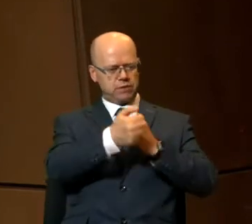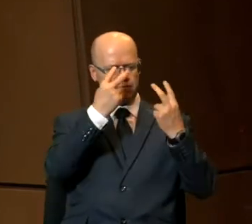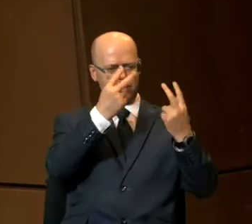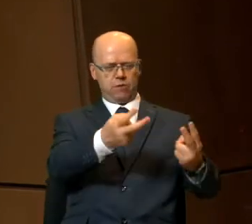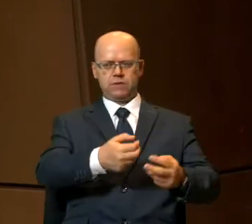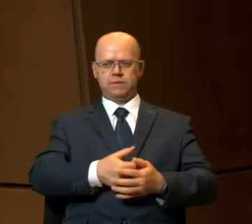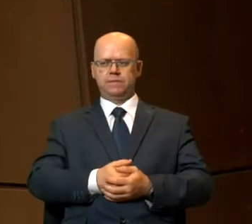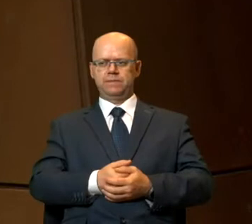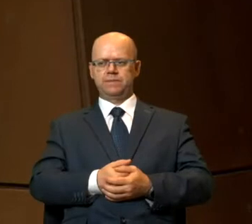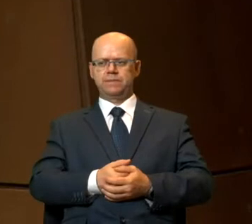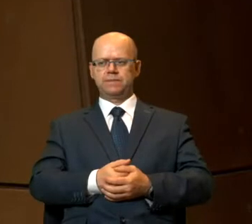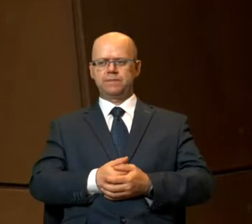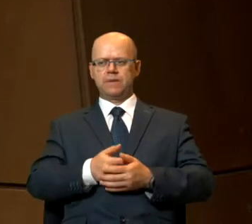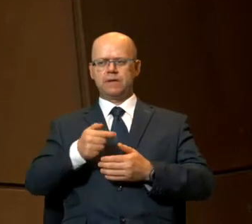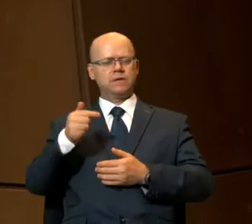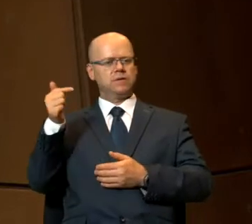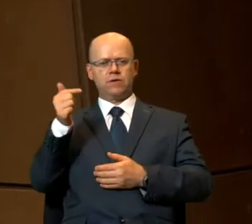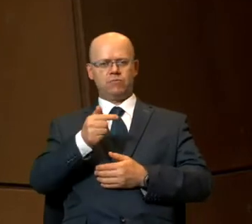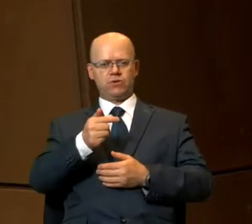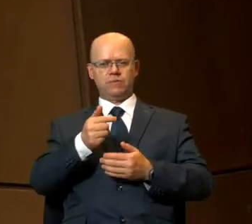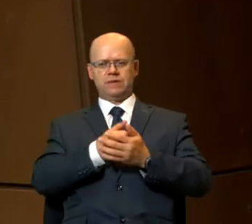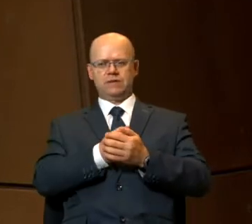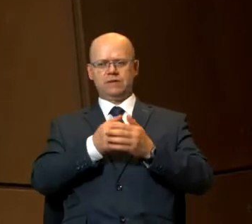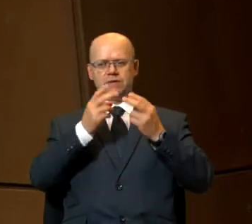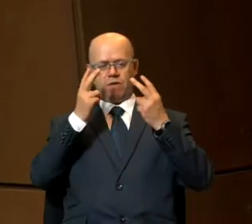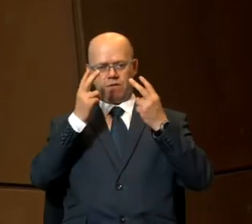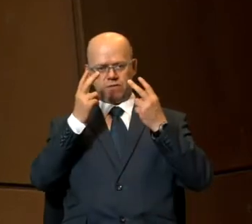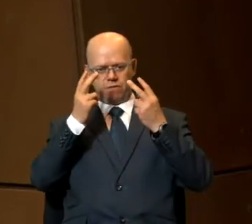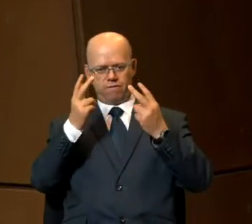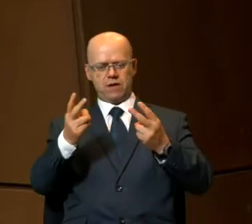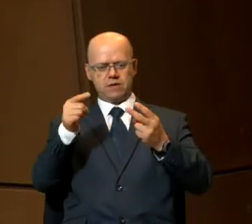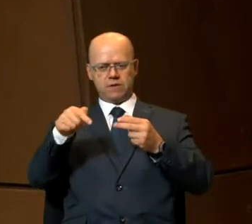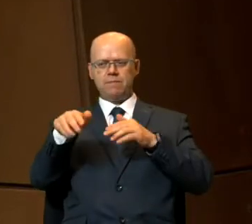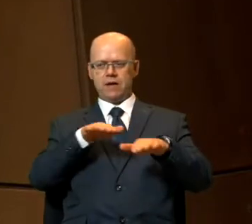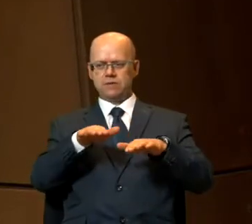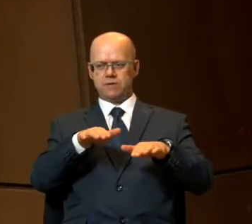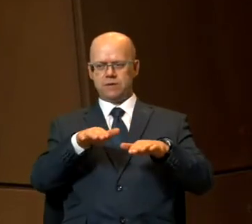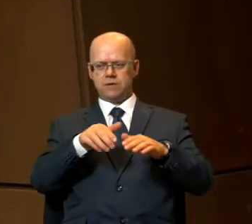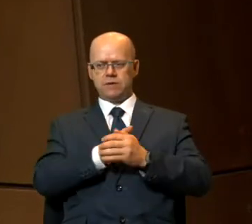I to nie musi być szczególnie istotne w tym miejscu, ponieważ